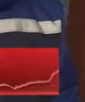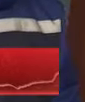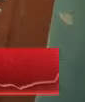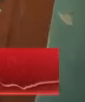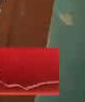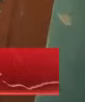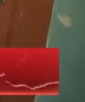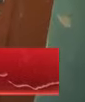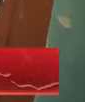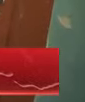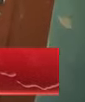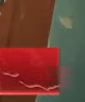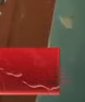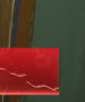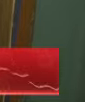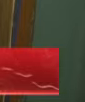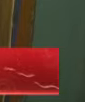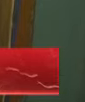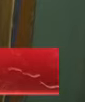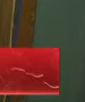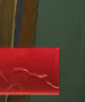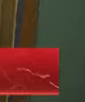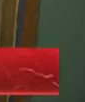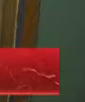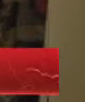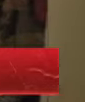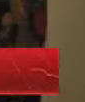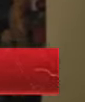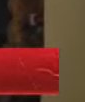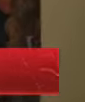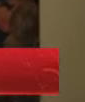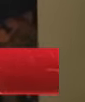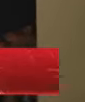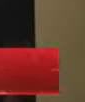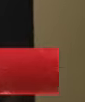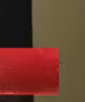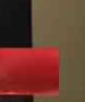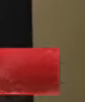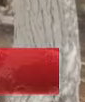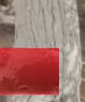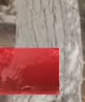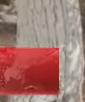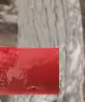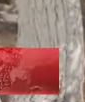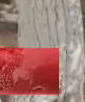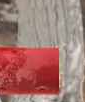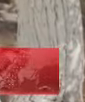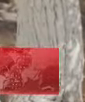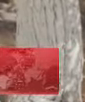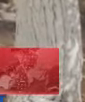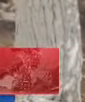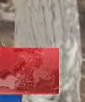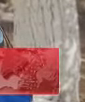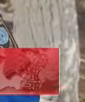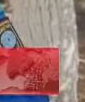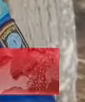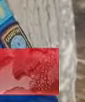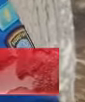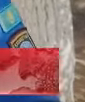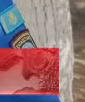Зловонное соседство. Жители многоэтажного дома в Павлодаре жалуются на запах, исходящий из одной из квартир. Спасатели по месту